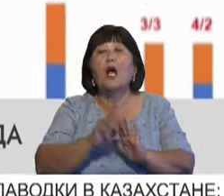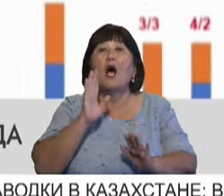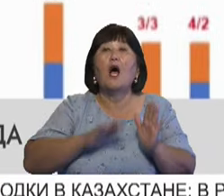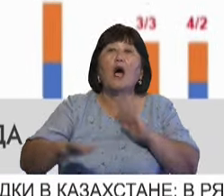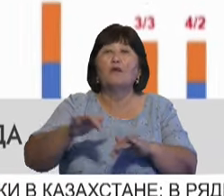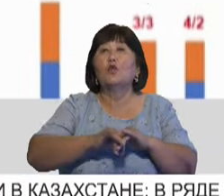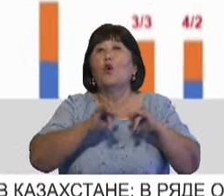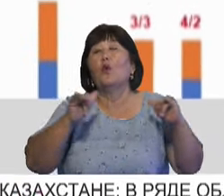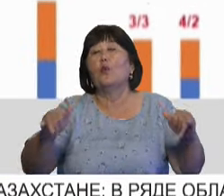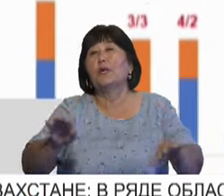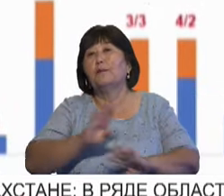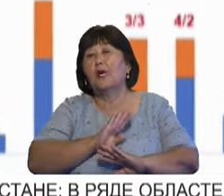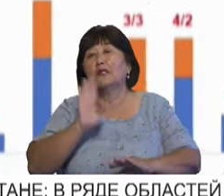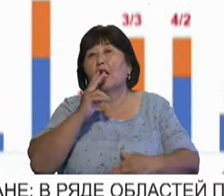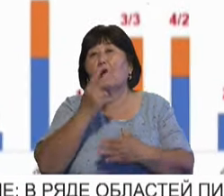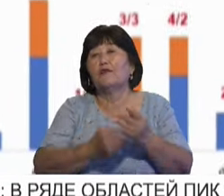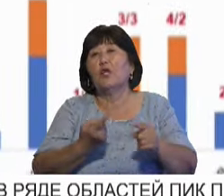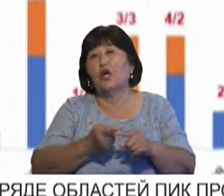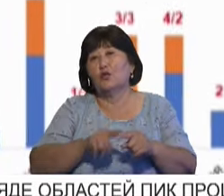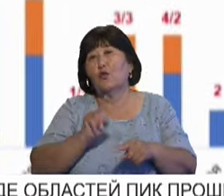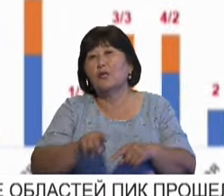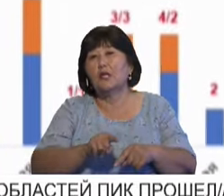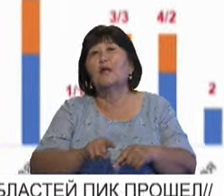водоёмах увеличиваются факты гибели на воде особенно детей